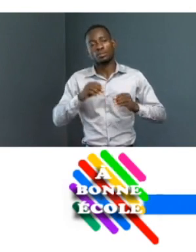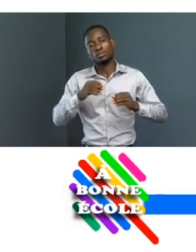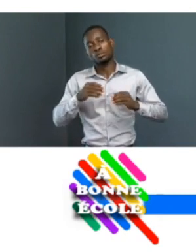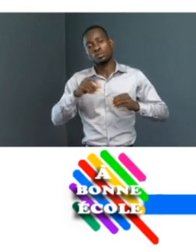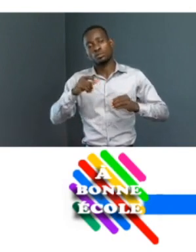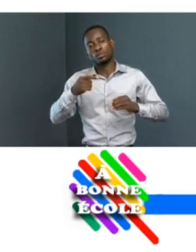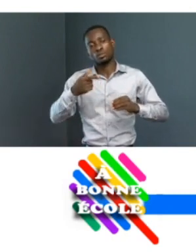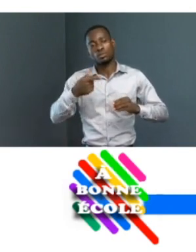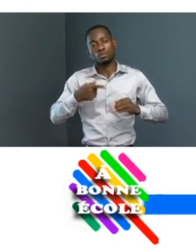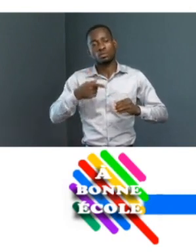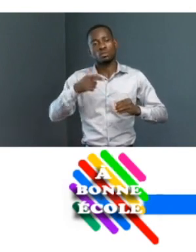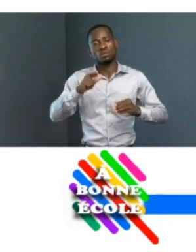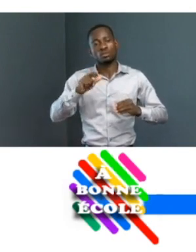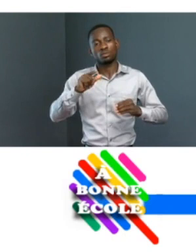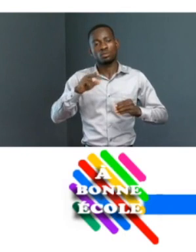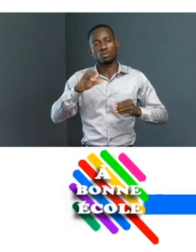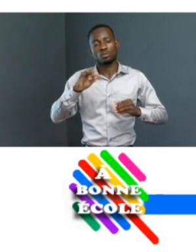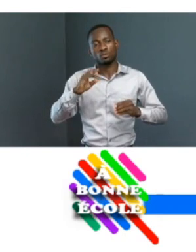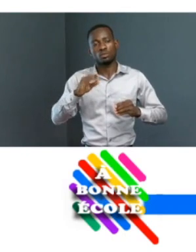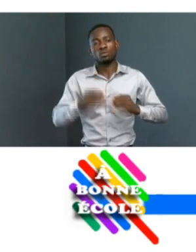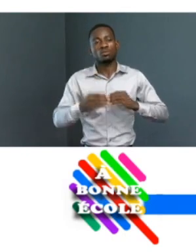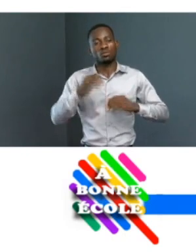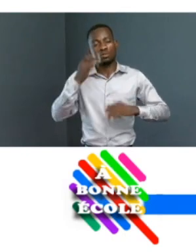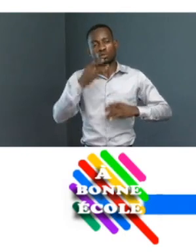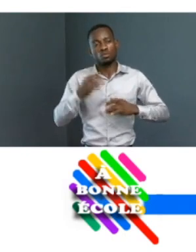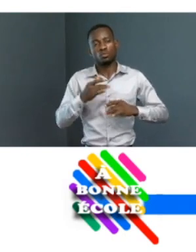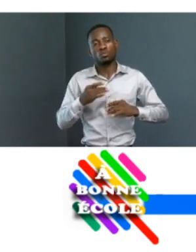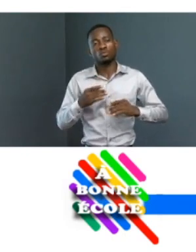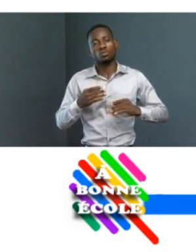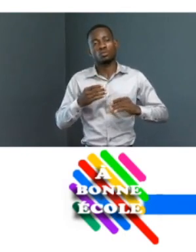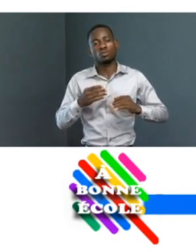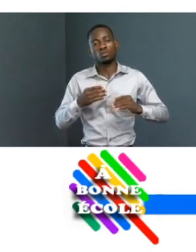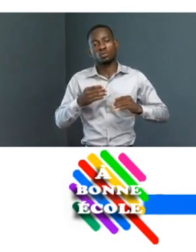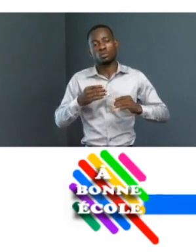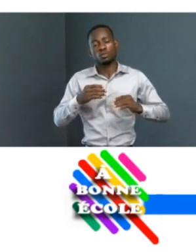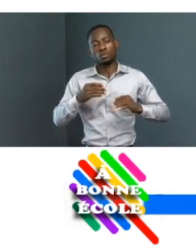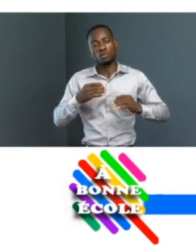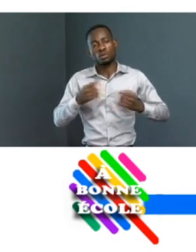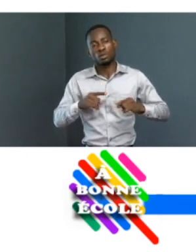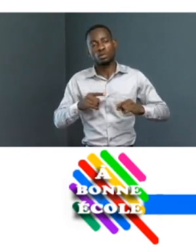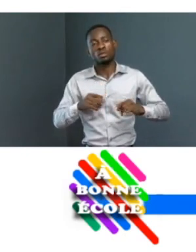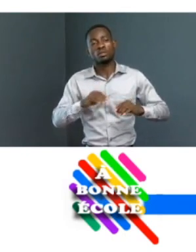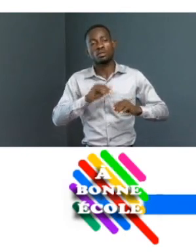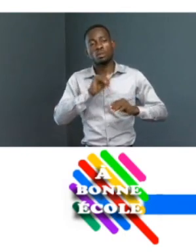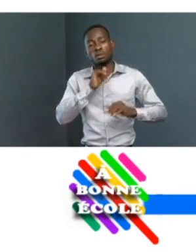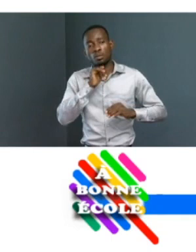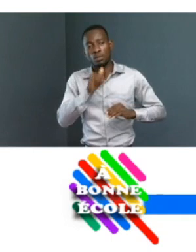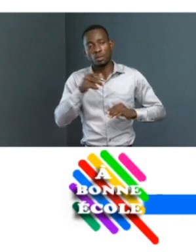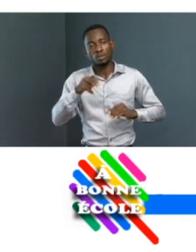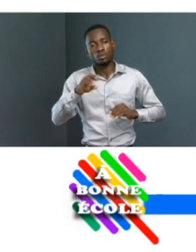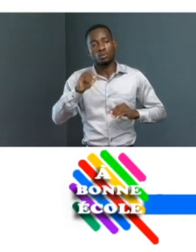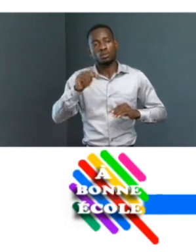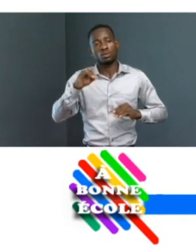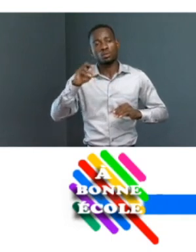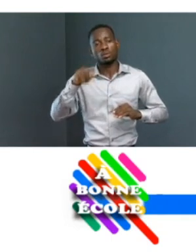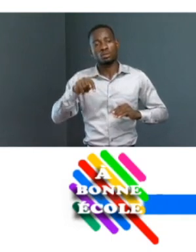vous pouvez souffrir de l'hypoglycémie ou du marasme. Et lorsque vous manquez de protéines,